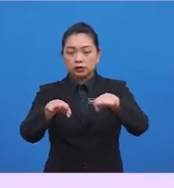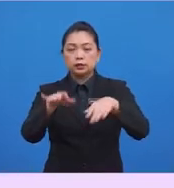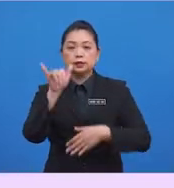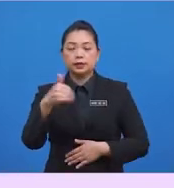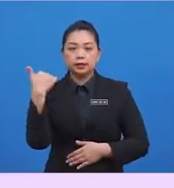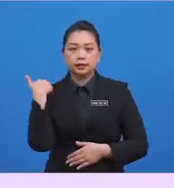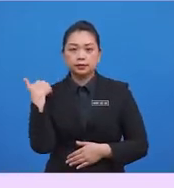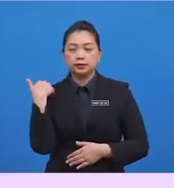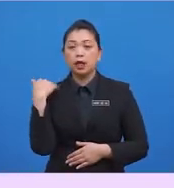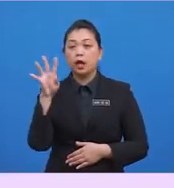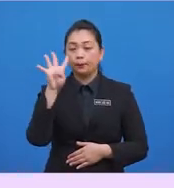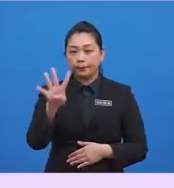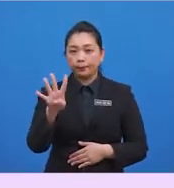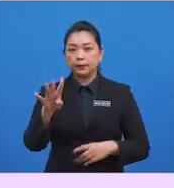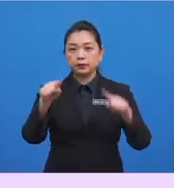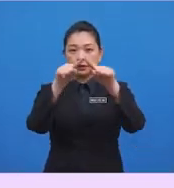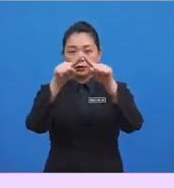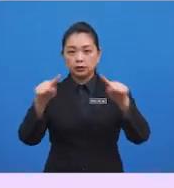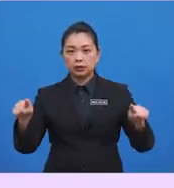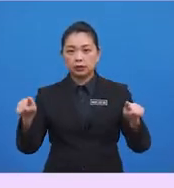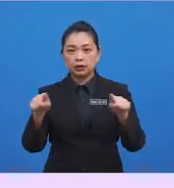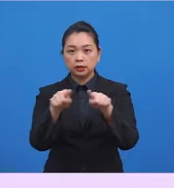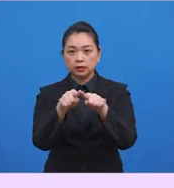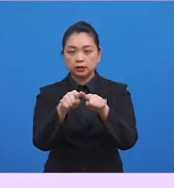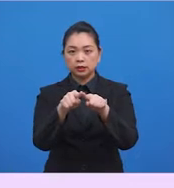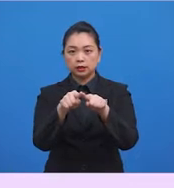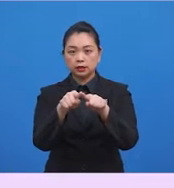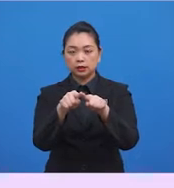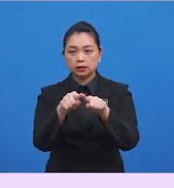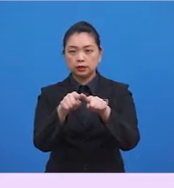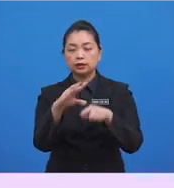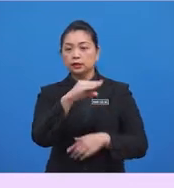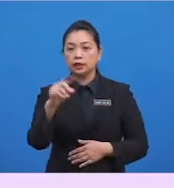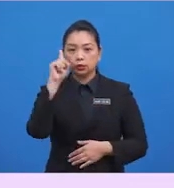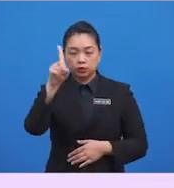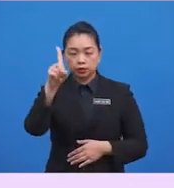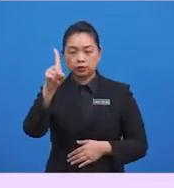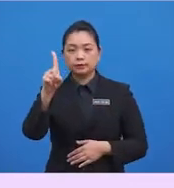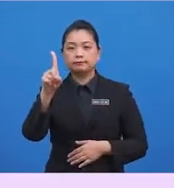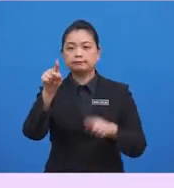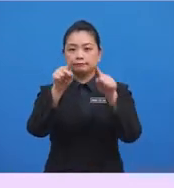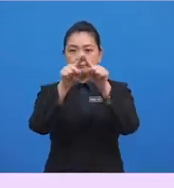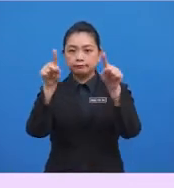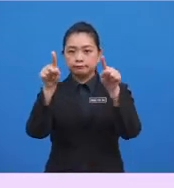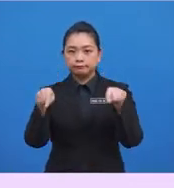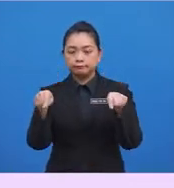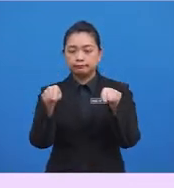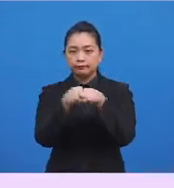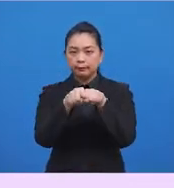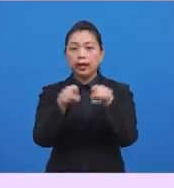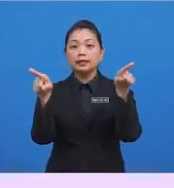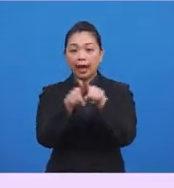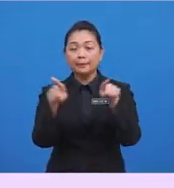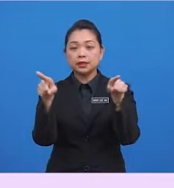terdiri daripada 4 permukaan bentuk segi 3 dan 1 permukaan lagi